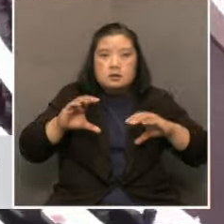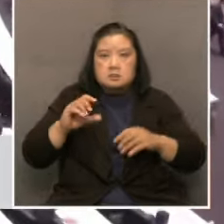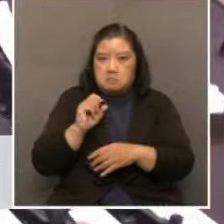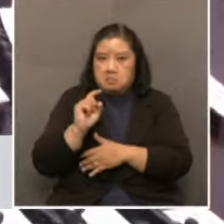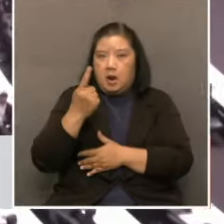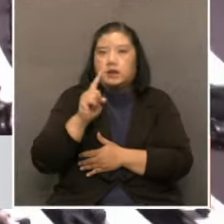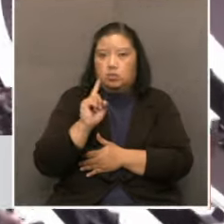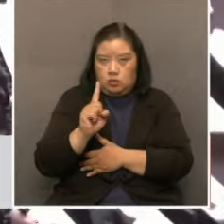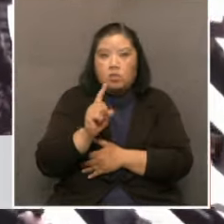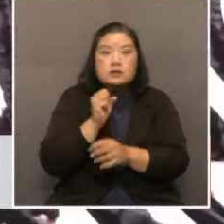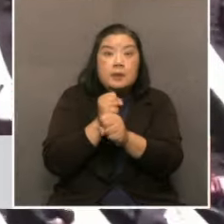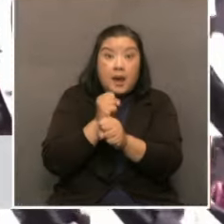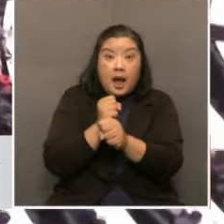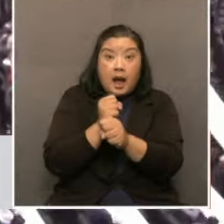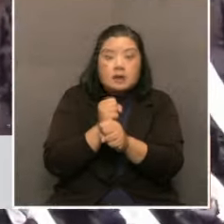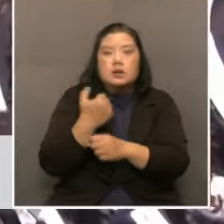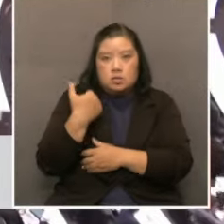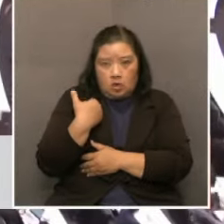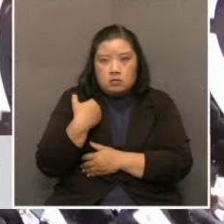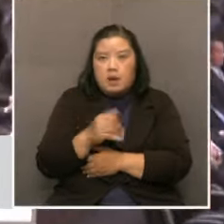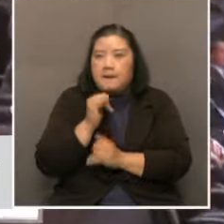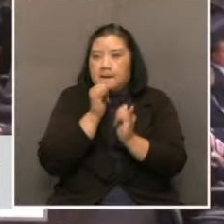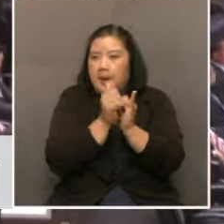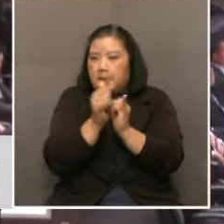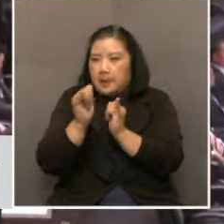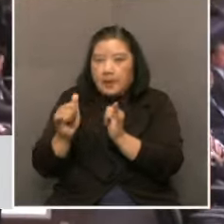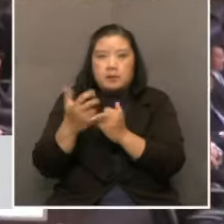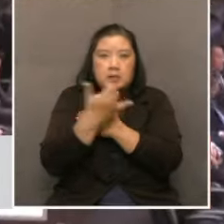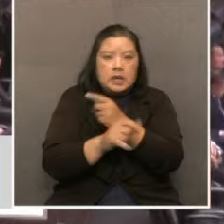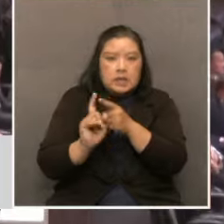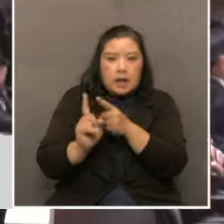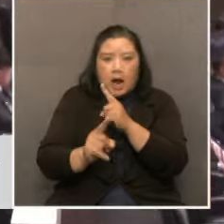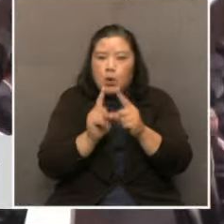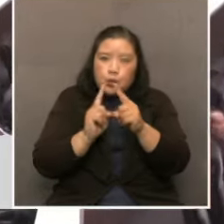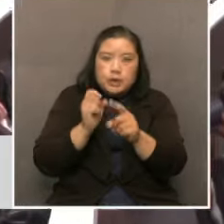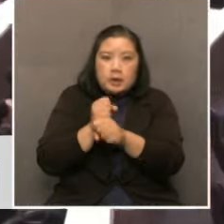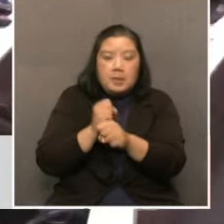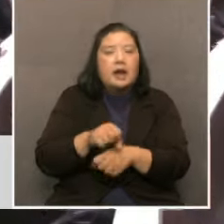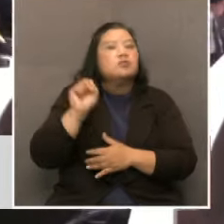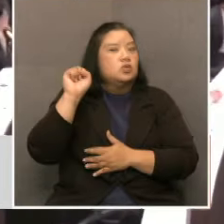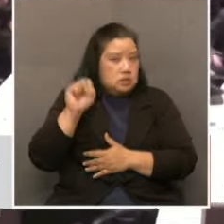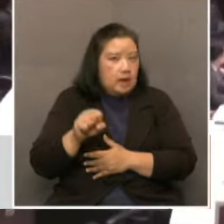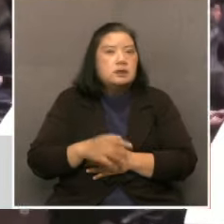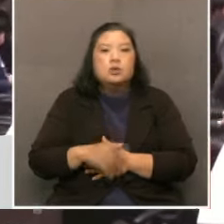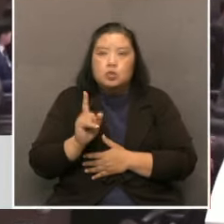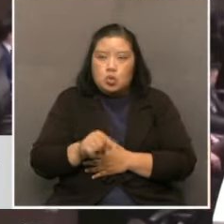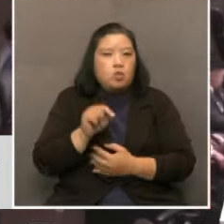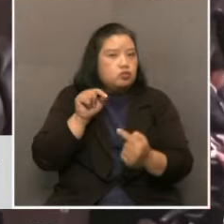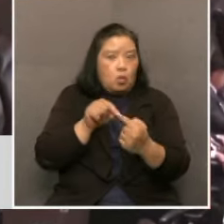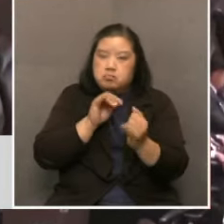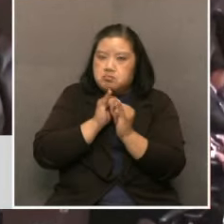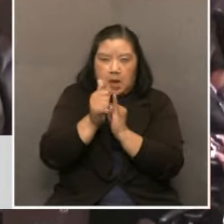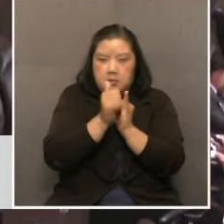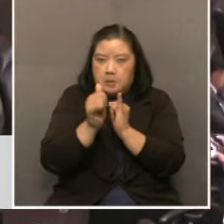การเหมือนกับว่าออกไปเจรจาแล้วก็ทำการทูตเพิ่มมากขึ้นกับประเทศเพื่อนบ้านเราใช่ไหมฮะ เชิงรุก มากขึ้น เชิงรุกแล้วก็ในลักษณะ